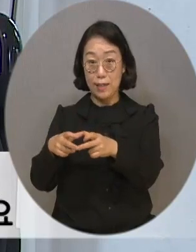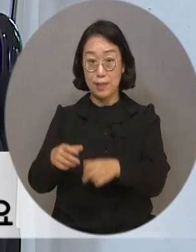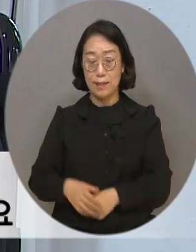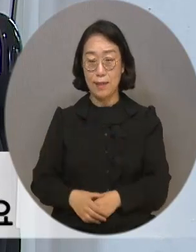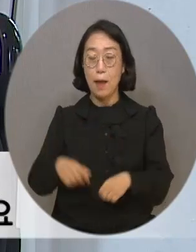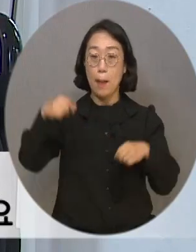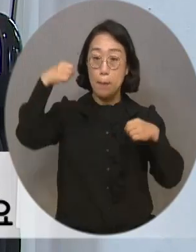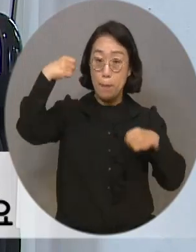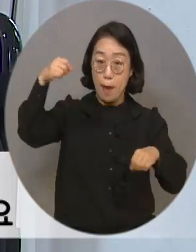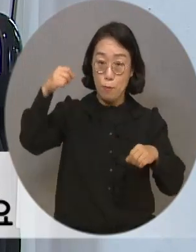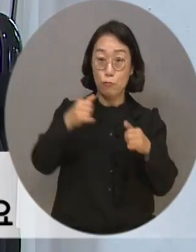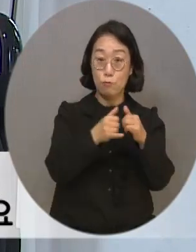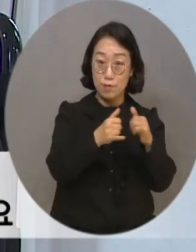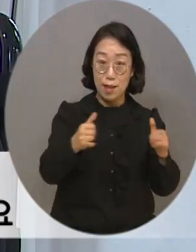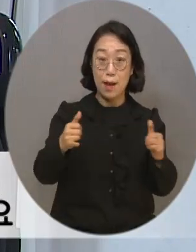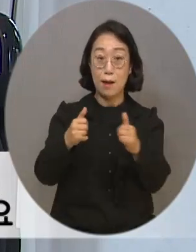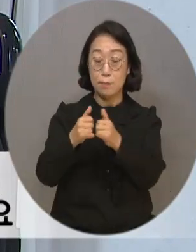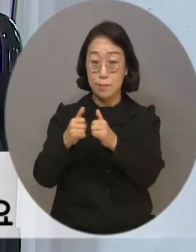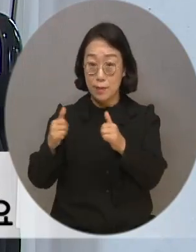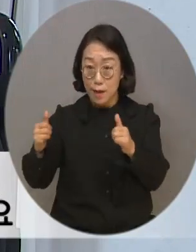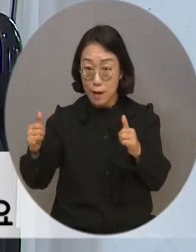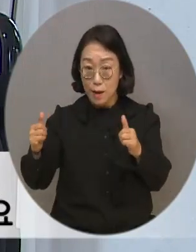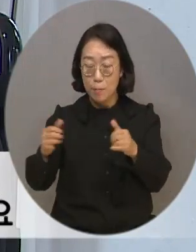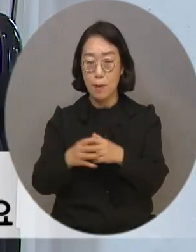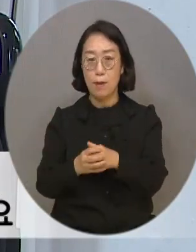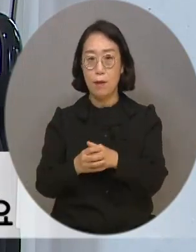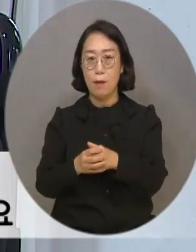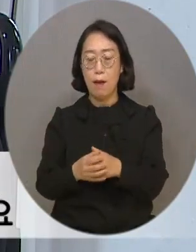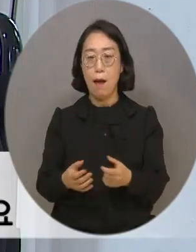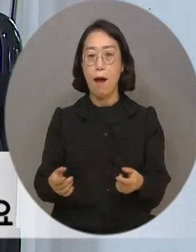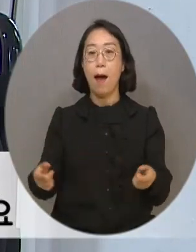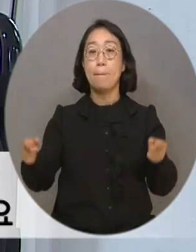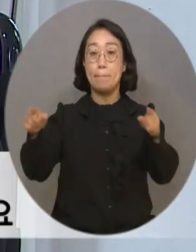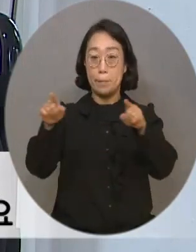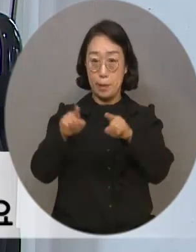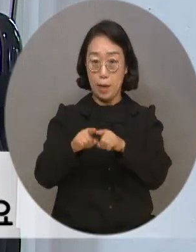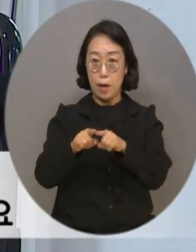비장인 배우와 장애인 배우 간의